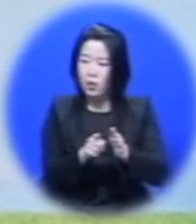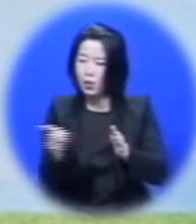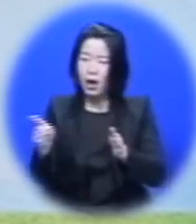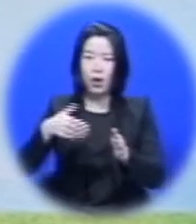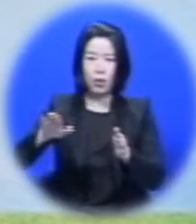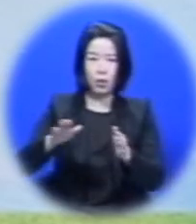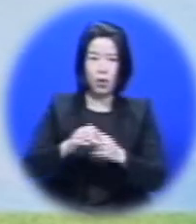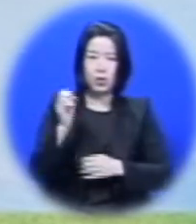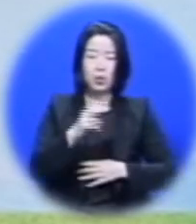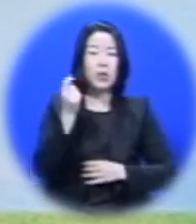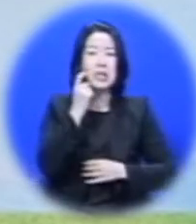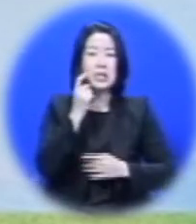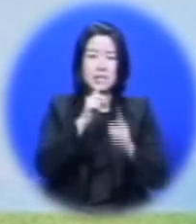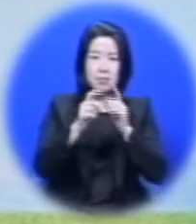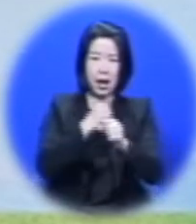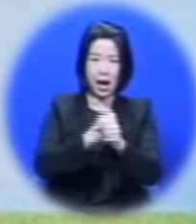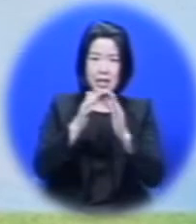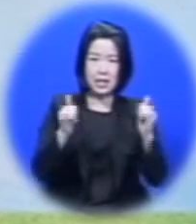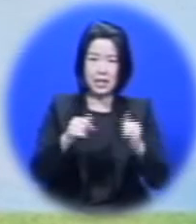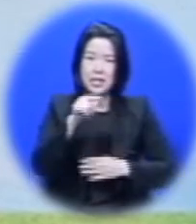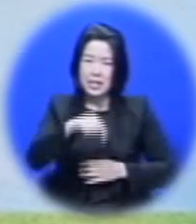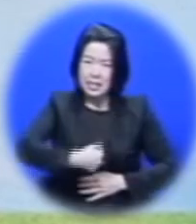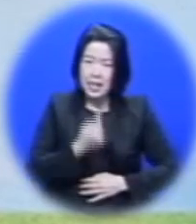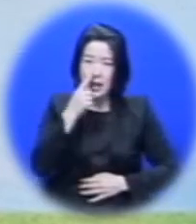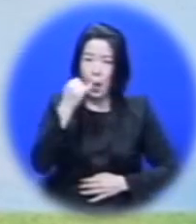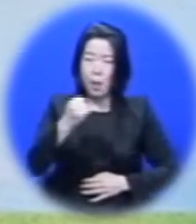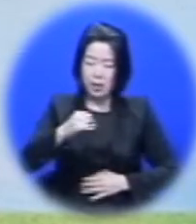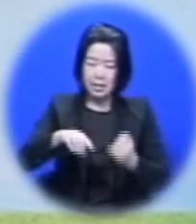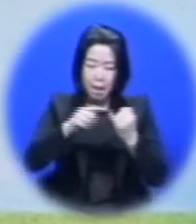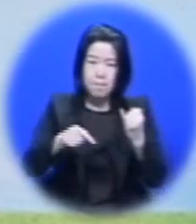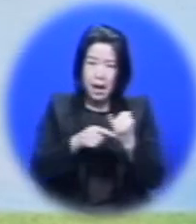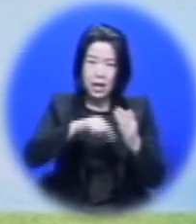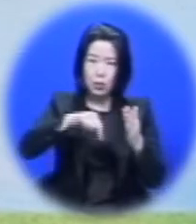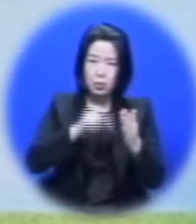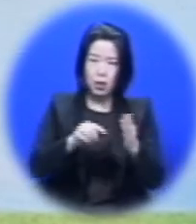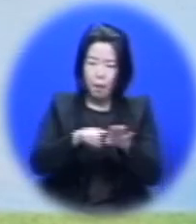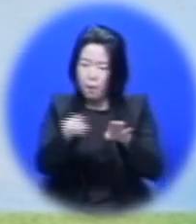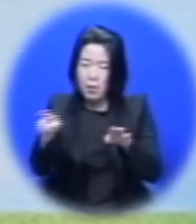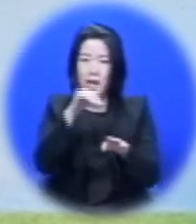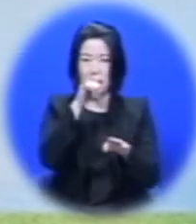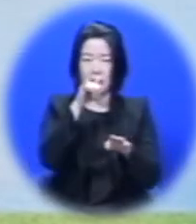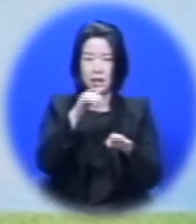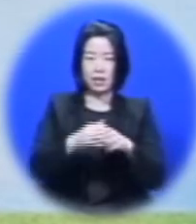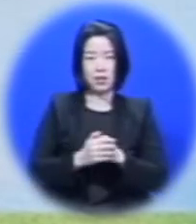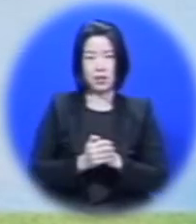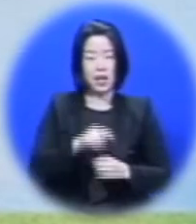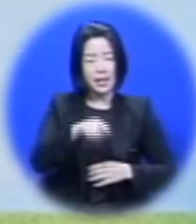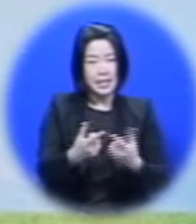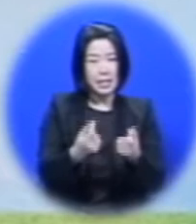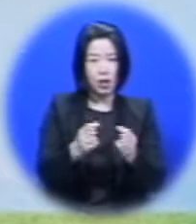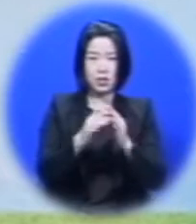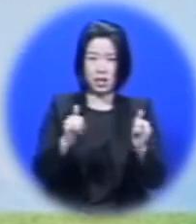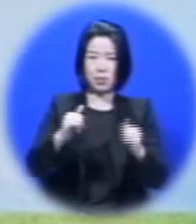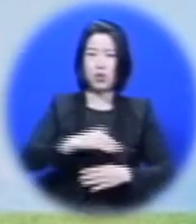나아갔으며 거짓말을 하는 자는 제 어머니 뱃속에서부터 빗나갔구나. 이런